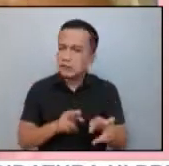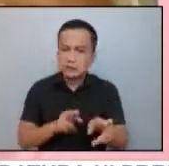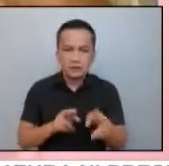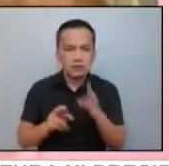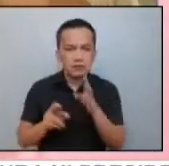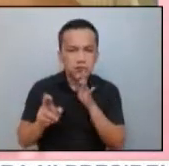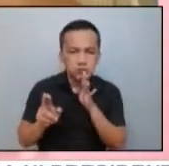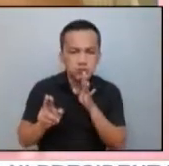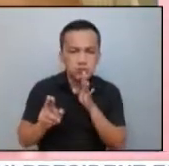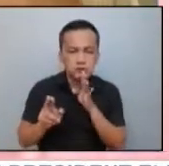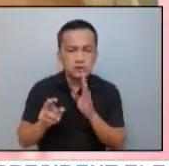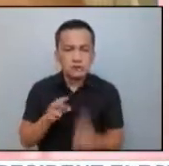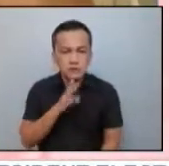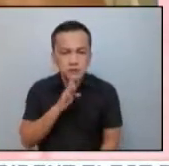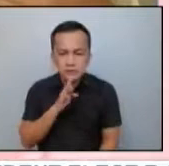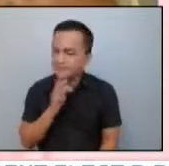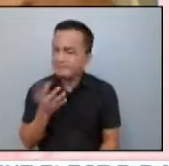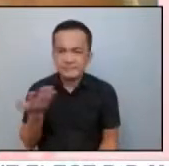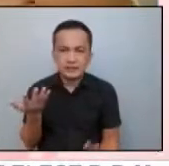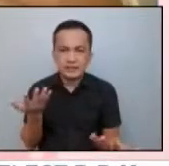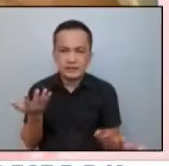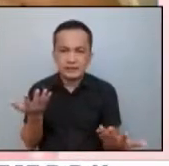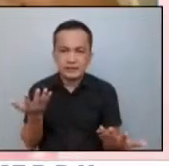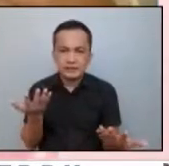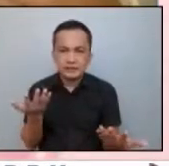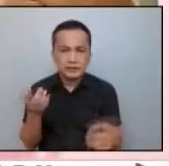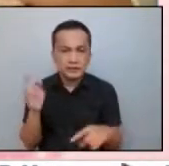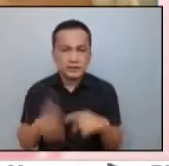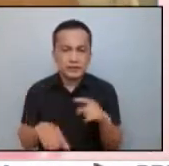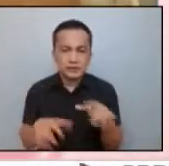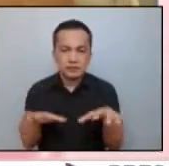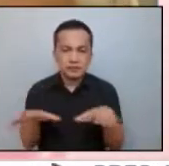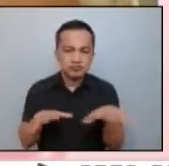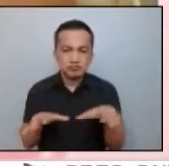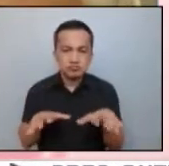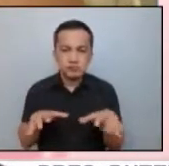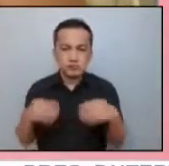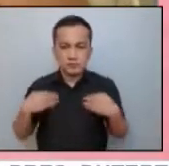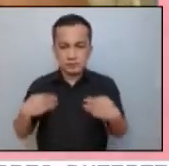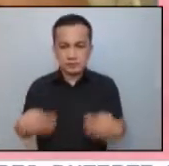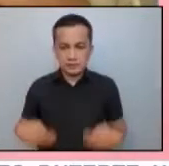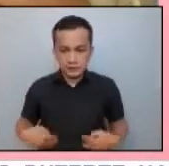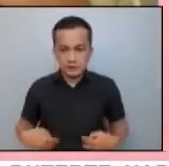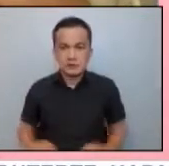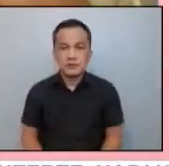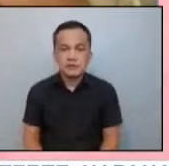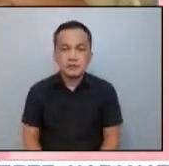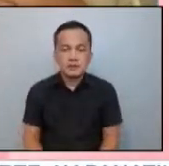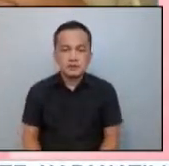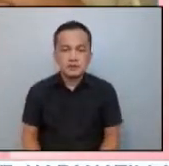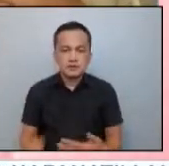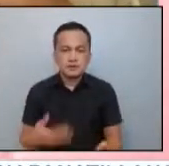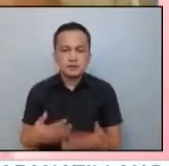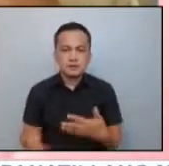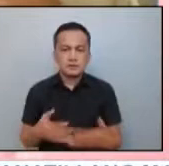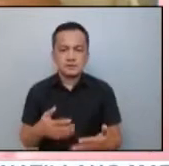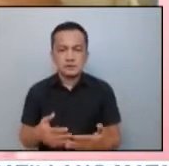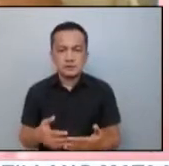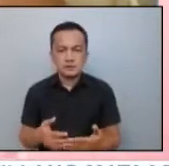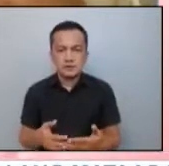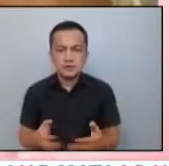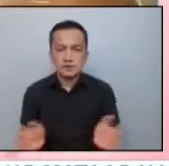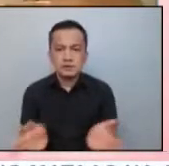no, verbal, at hindi na rin po kayang igalaw ang kanilang katawan, no, kahit po meron pong mga stimulus